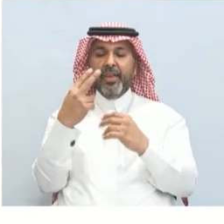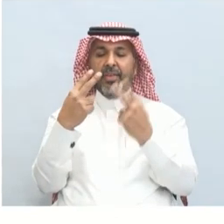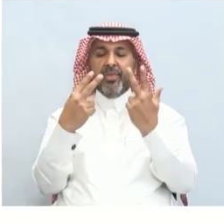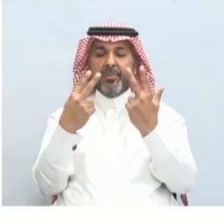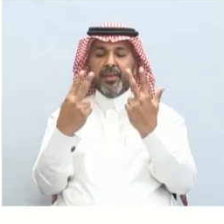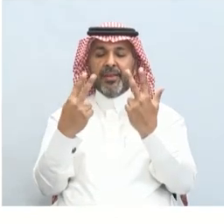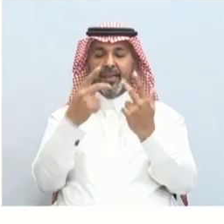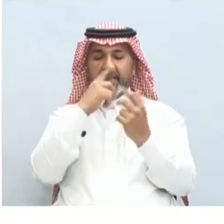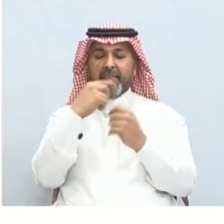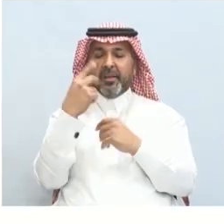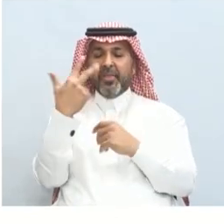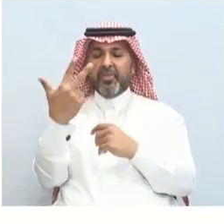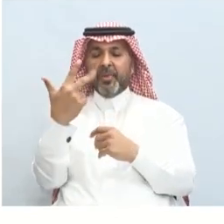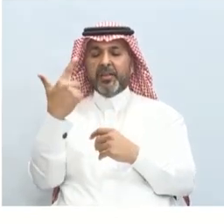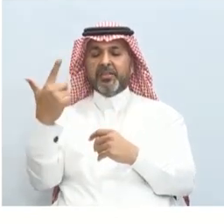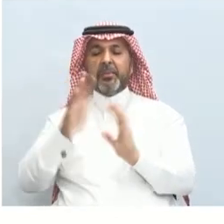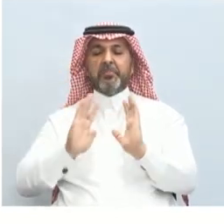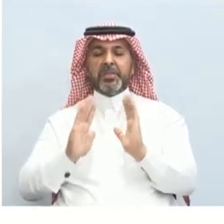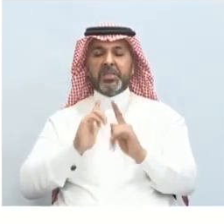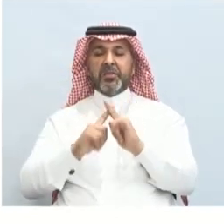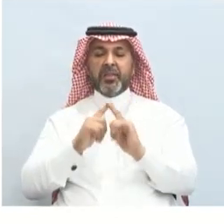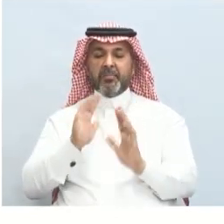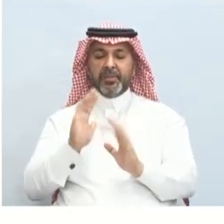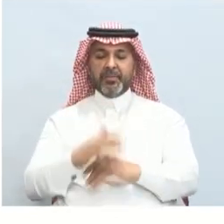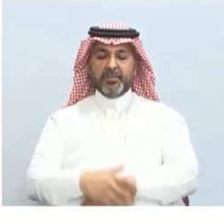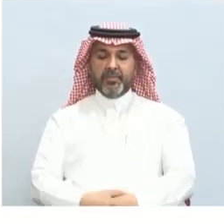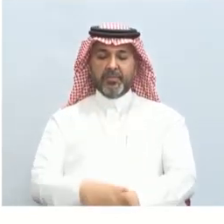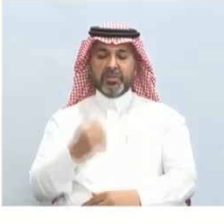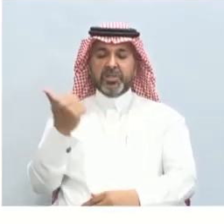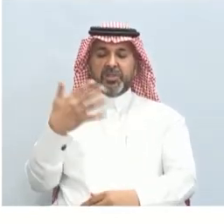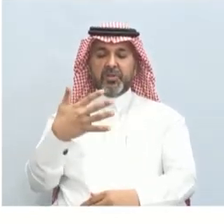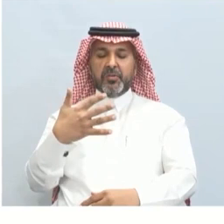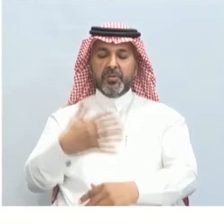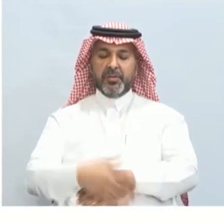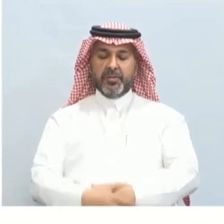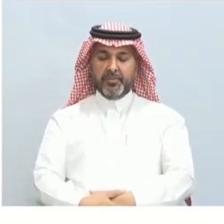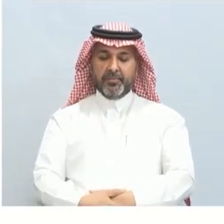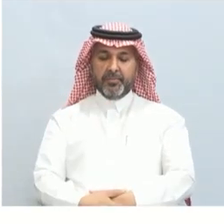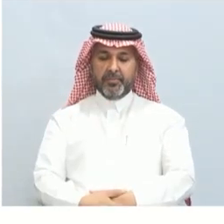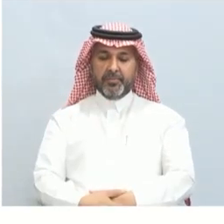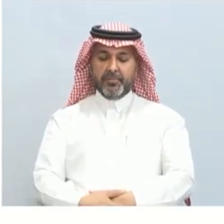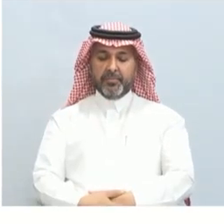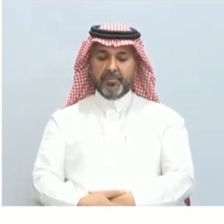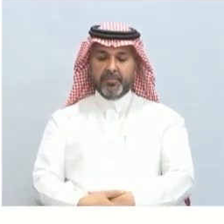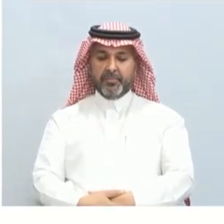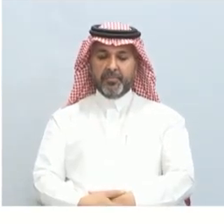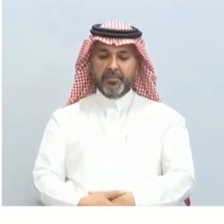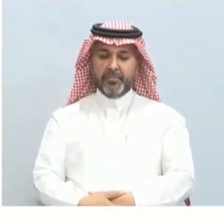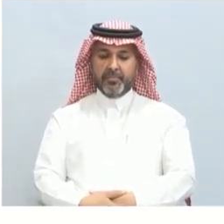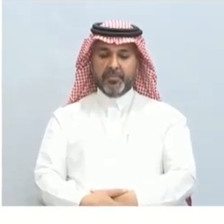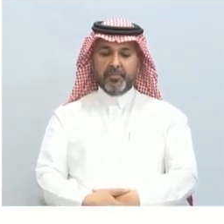الث فناخذ 8 في 7 ويطلع الناتج يساوي 56 ولو قلنا مثلا ان عندي مثلا